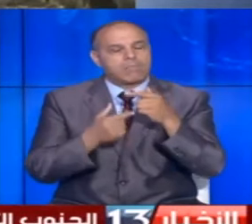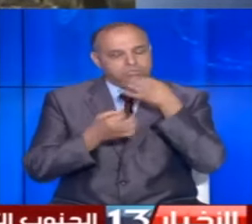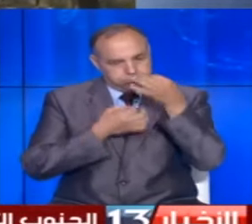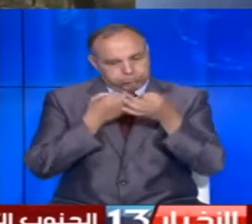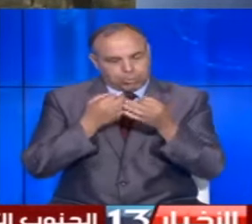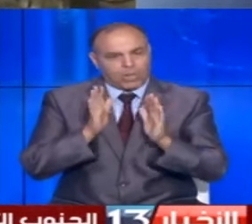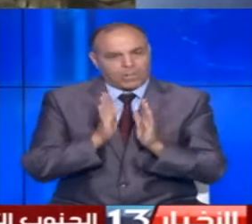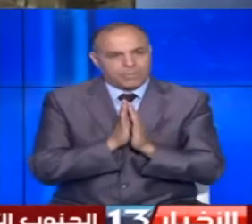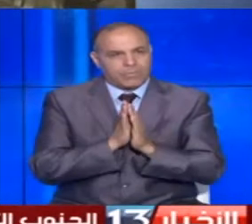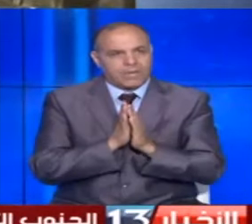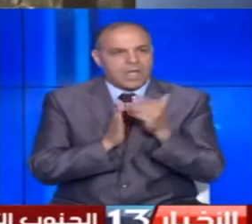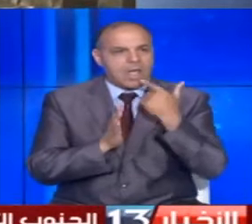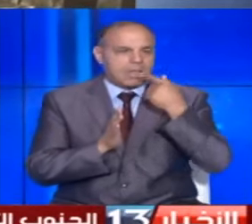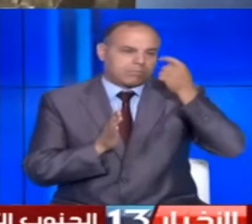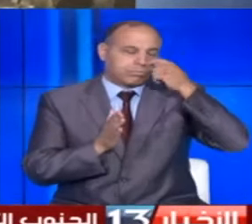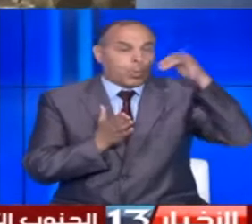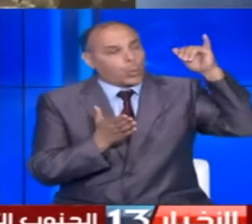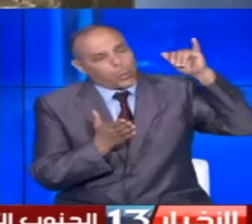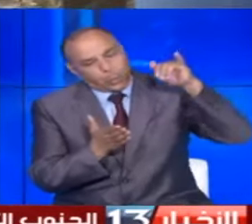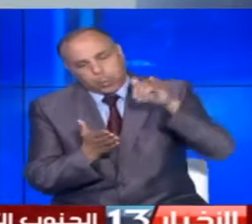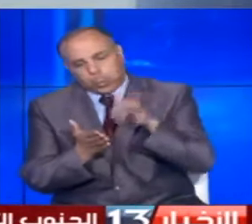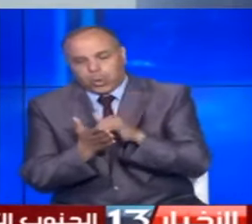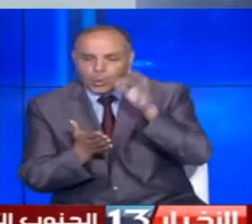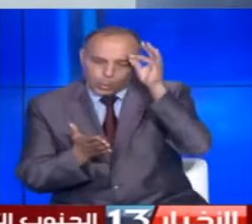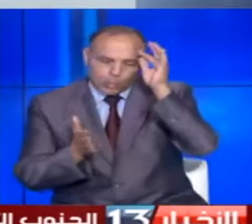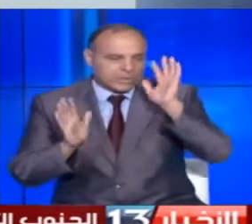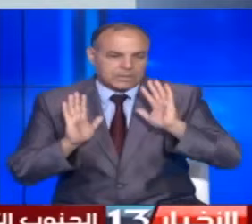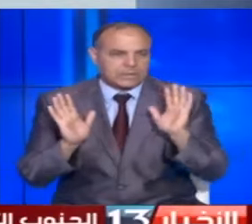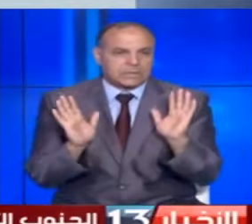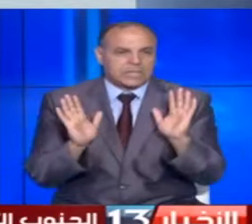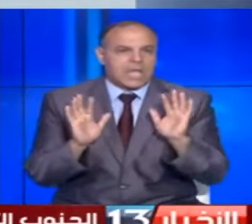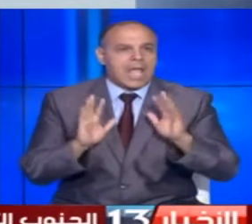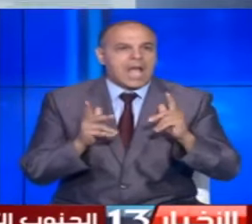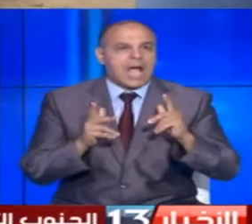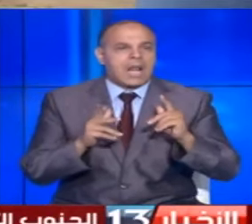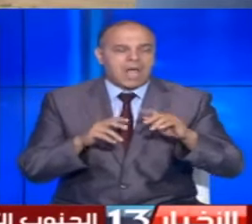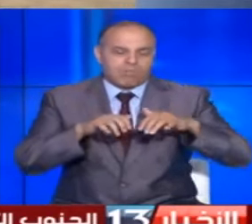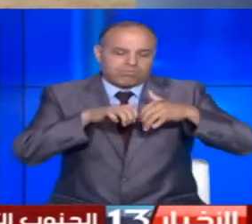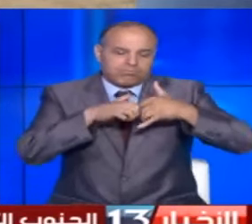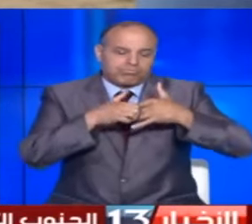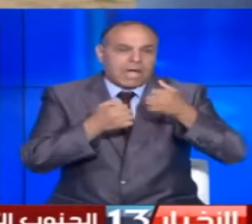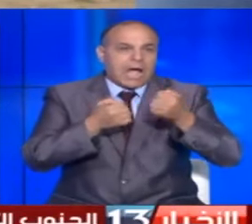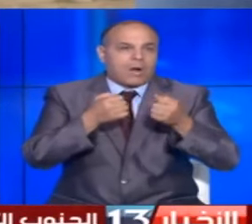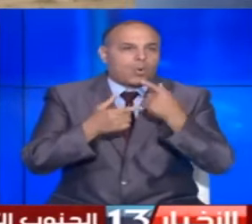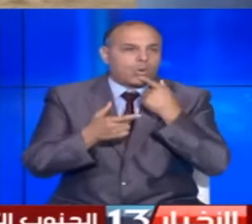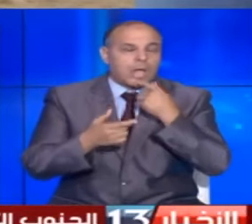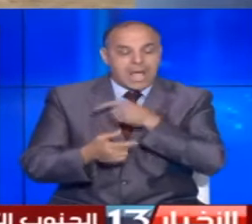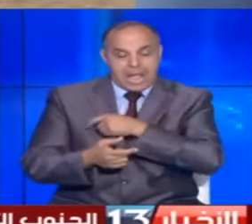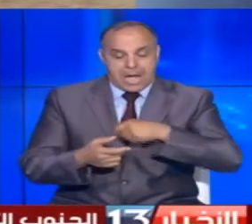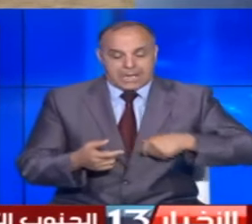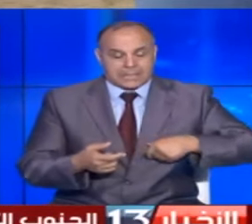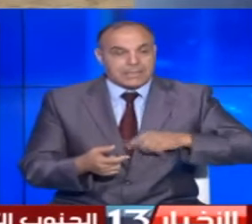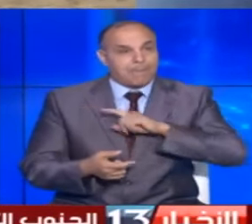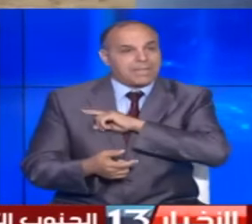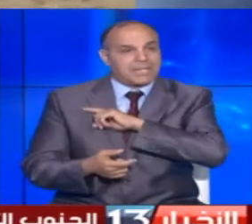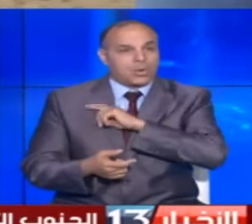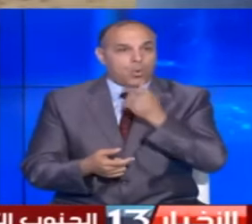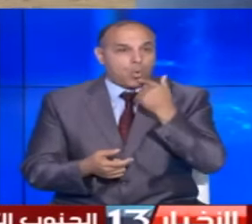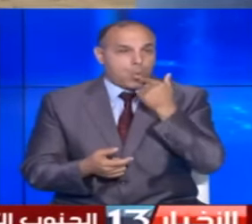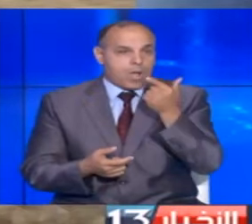انه اضطر للهبوط بالتراب التونسي جراء عقب الحرس الوطني بمدينه